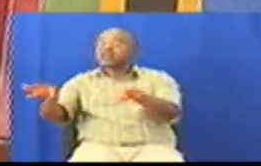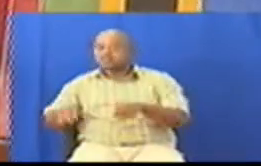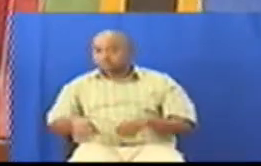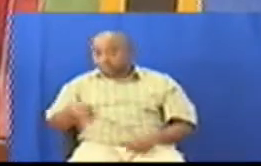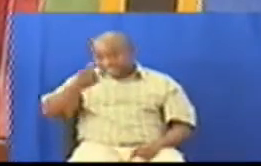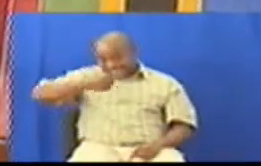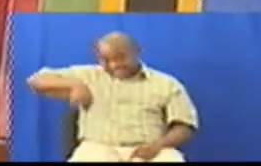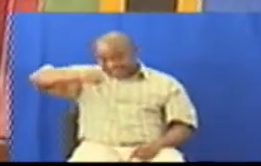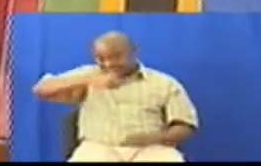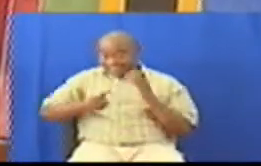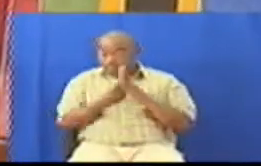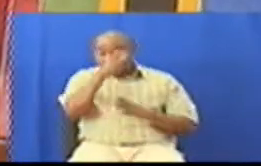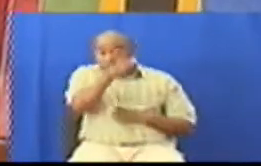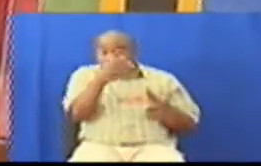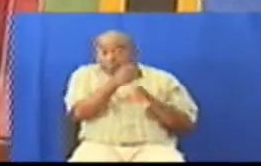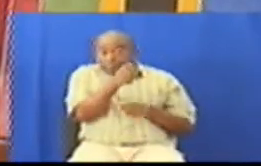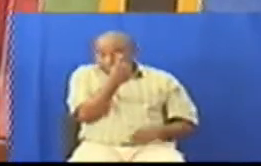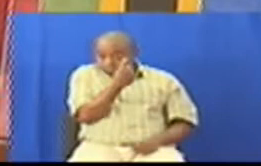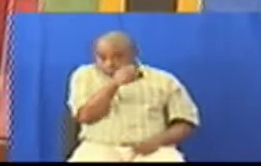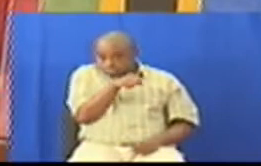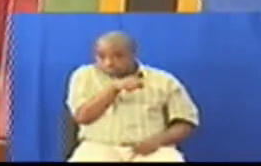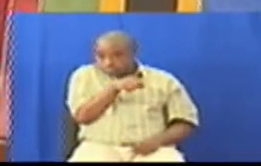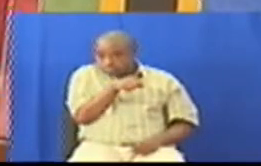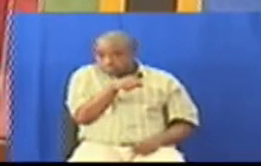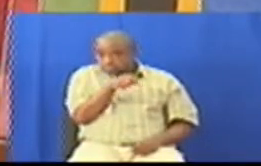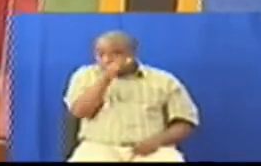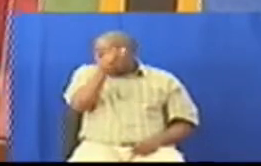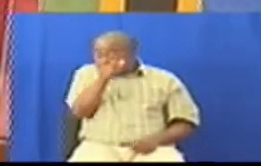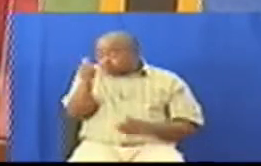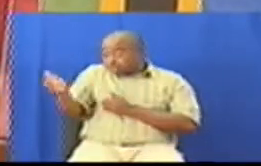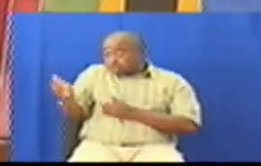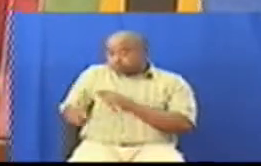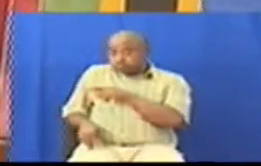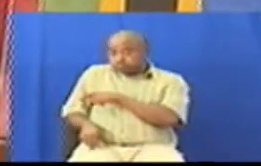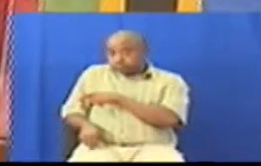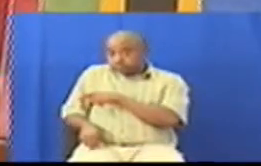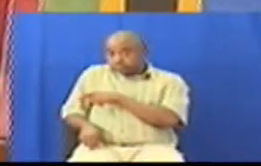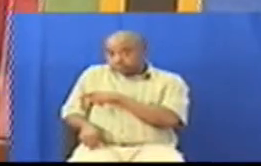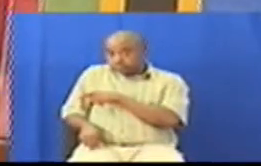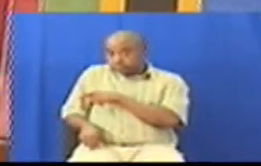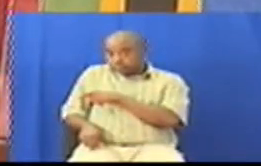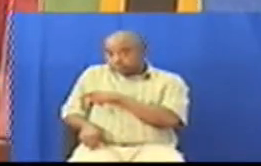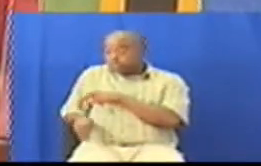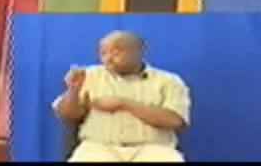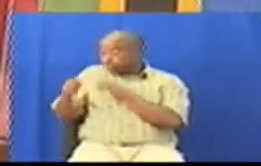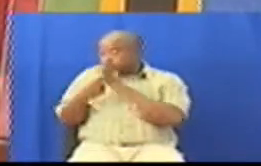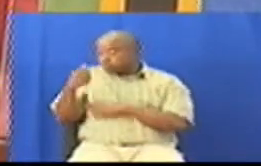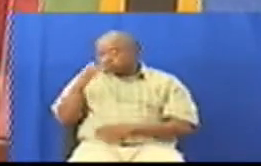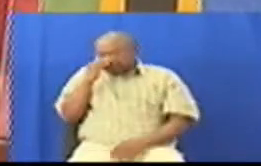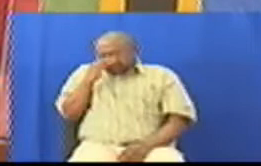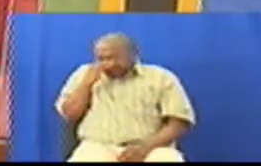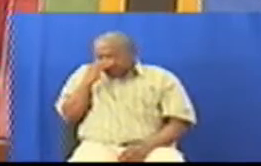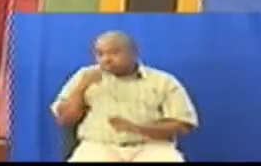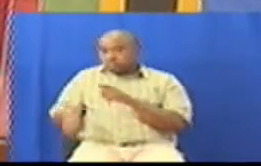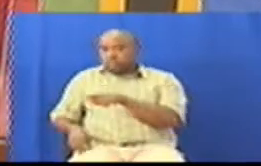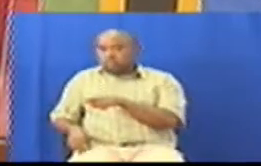yetu akipata maambukizi, ni kwamba moja, alikuwa karibu na mtu ambaye alikuwa na ugonjwa huu akampigia chafya